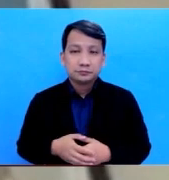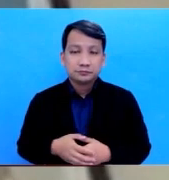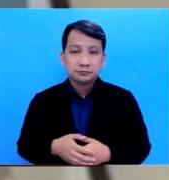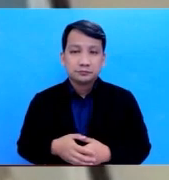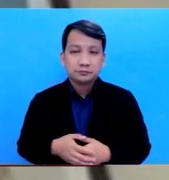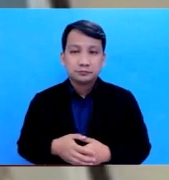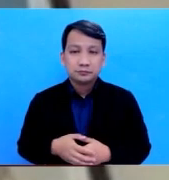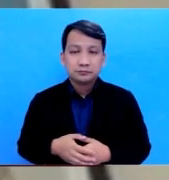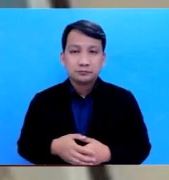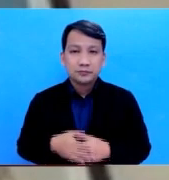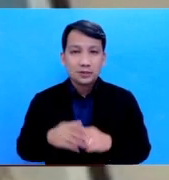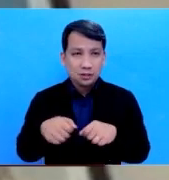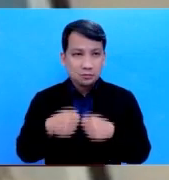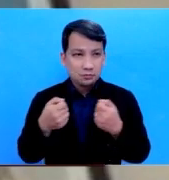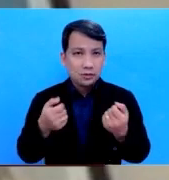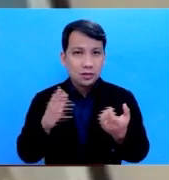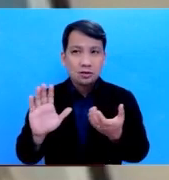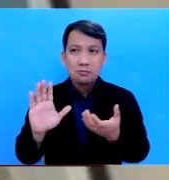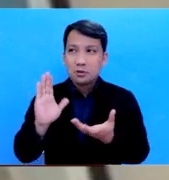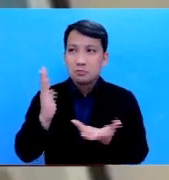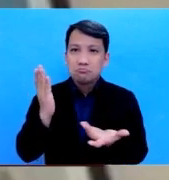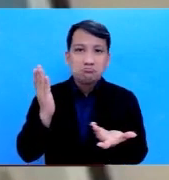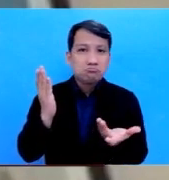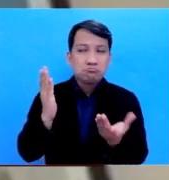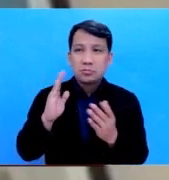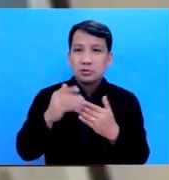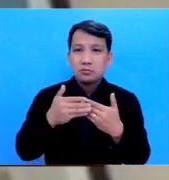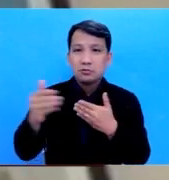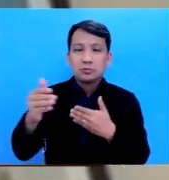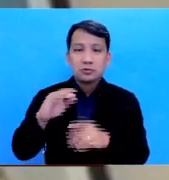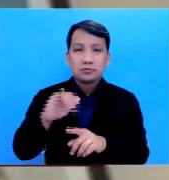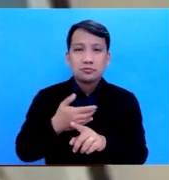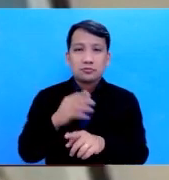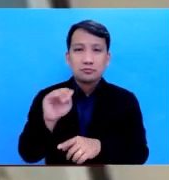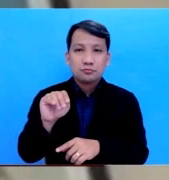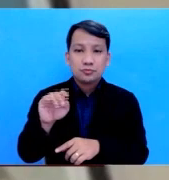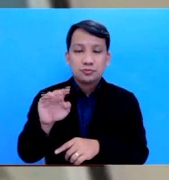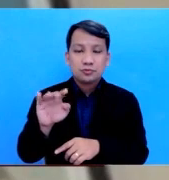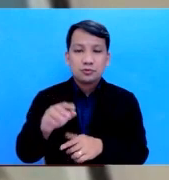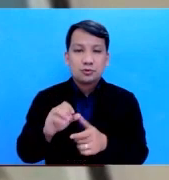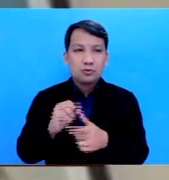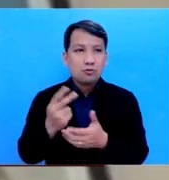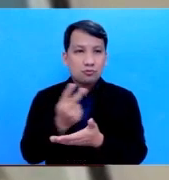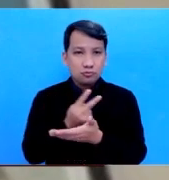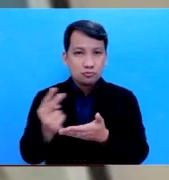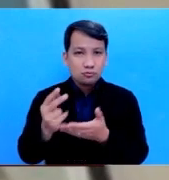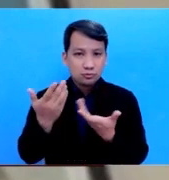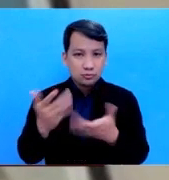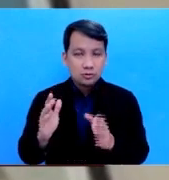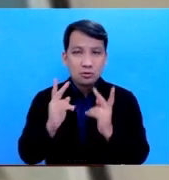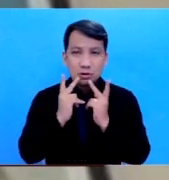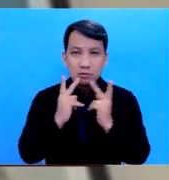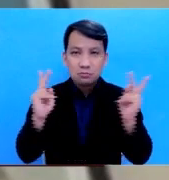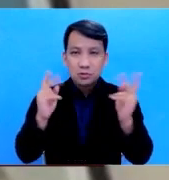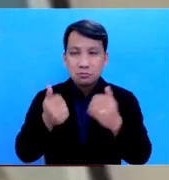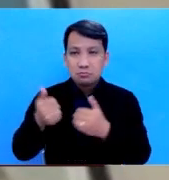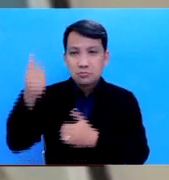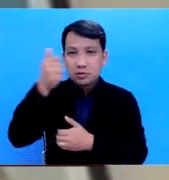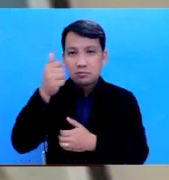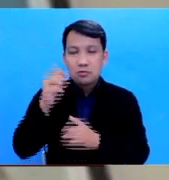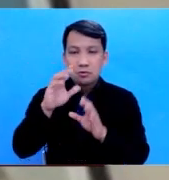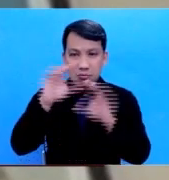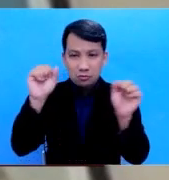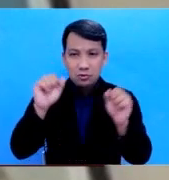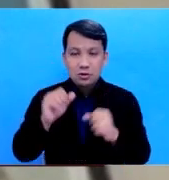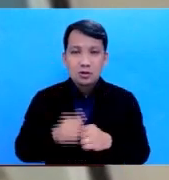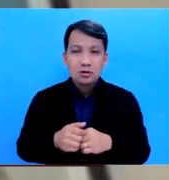It will meet only on June 14, or 2 weeks after proclamation of the